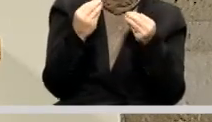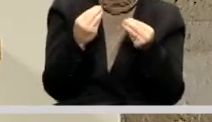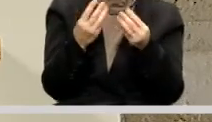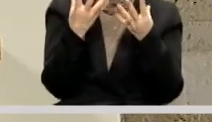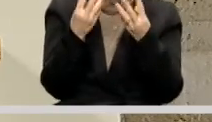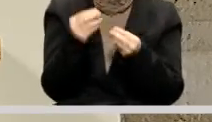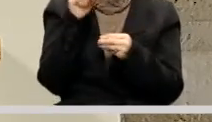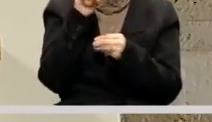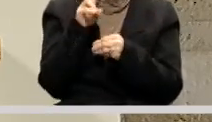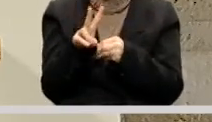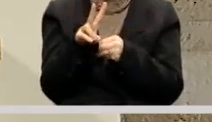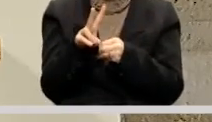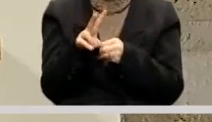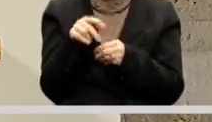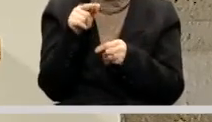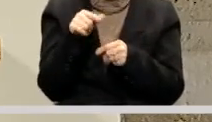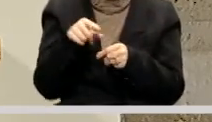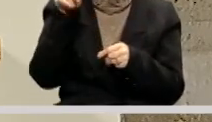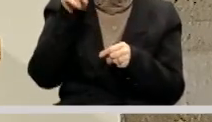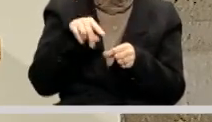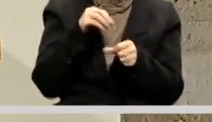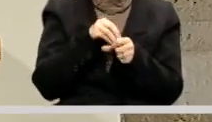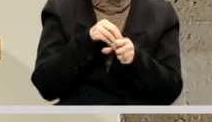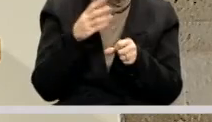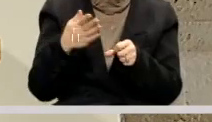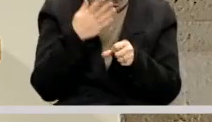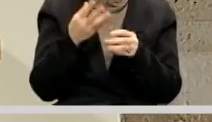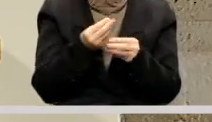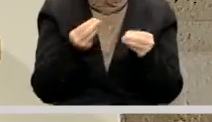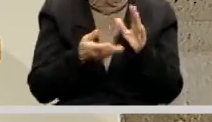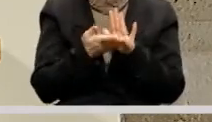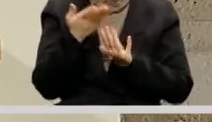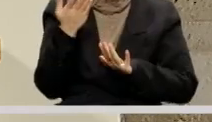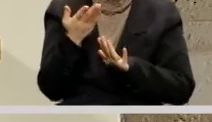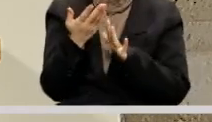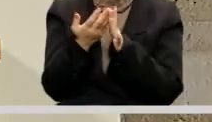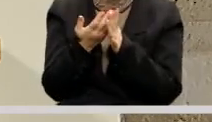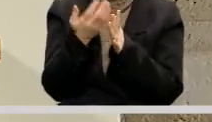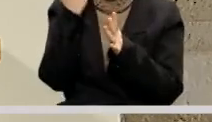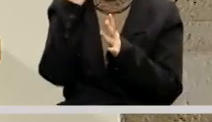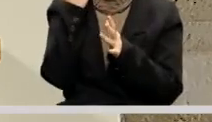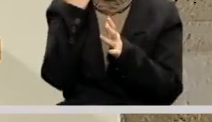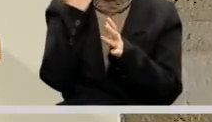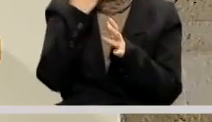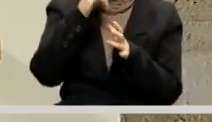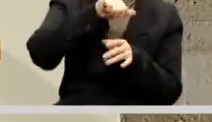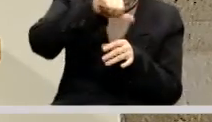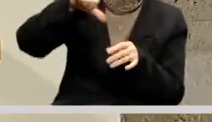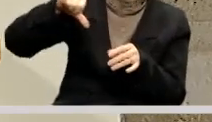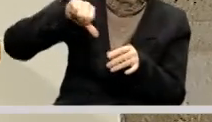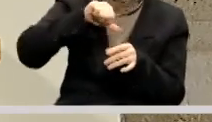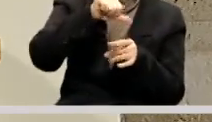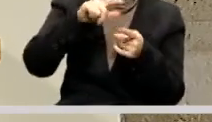edilmiş. Yani gün içerisinde yine çok fazla rafine edilmiş gıdaların tüketilmesi, yüksek yağ ve şeker oranına sahip